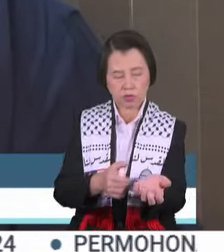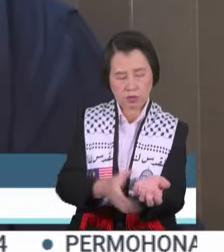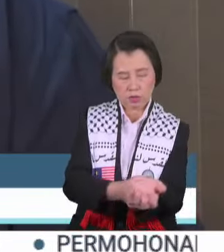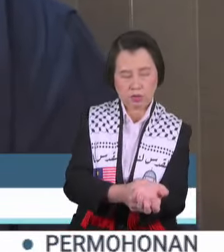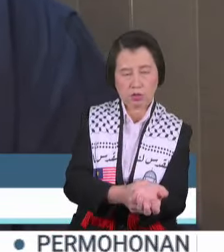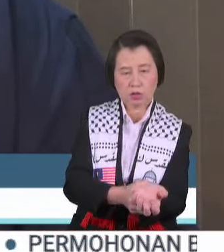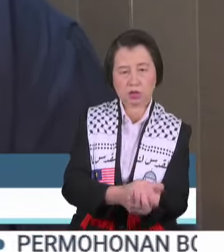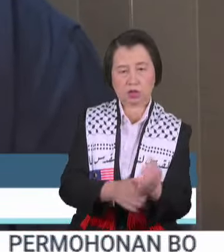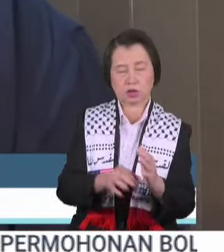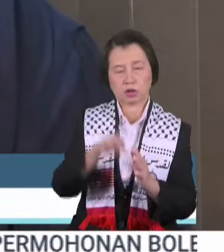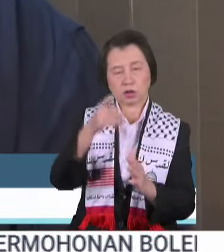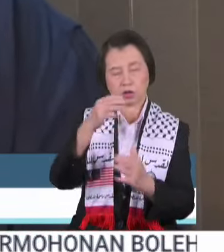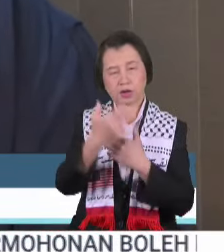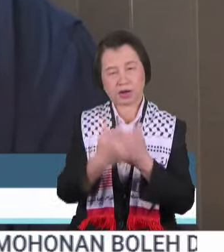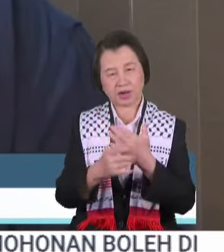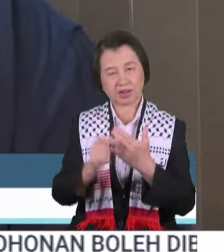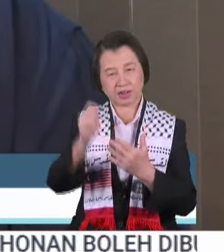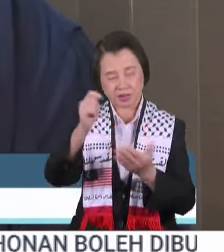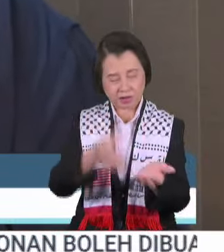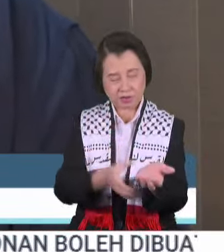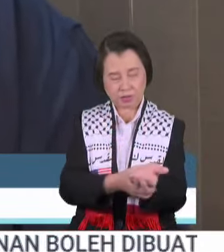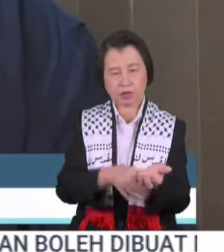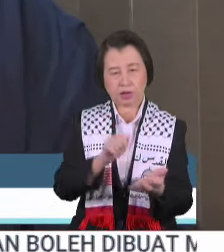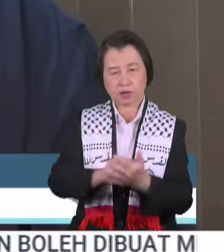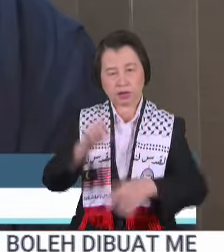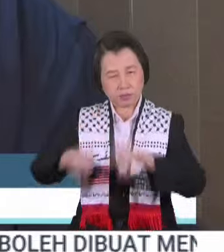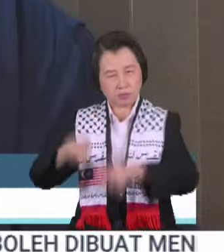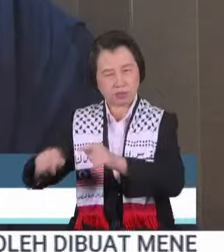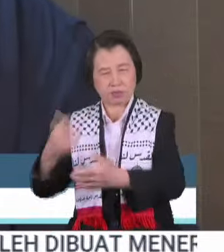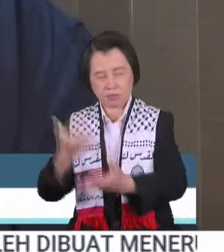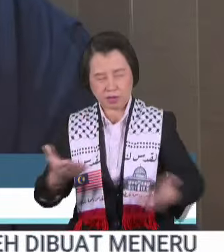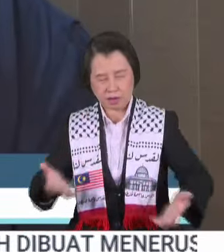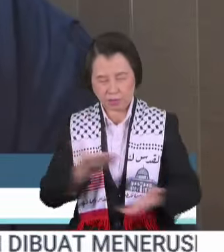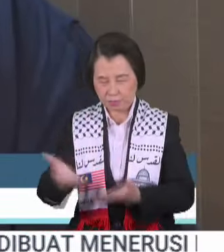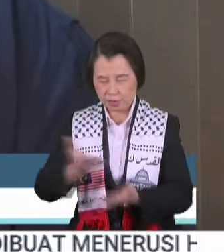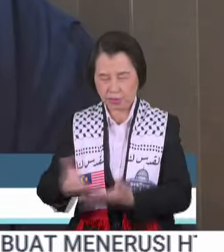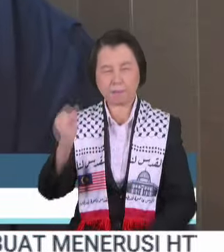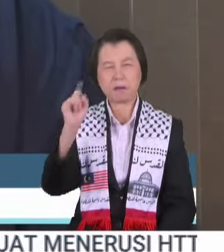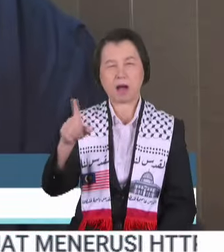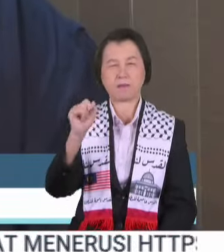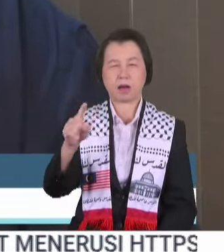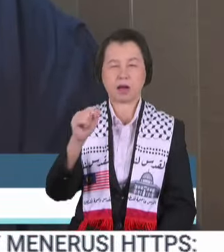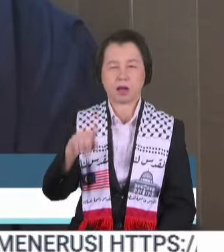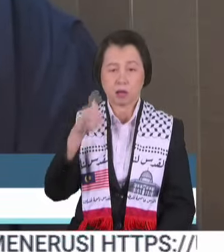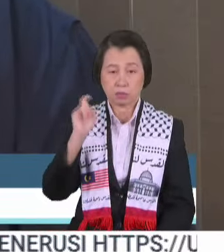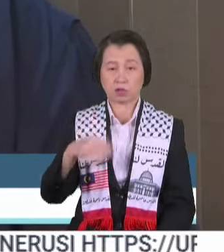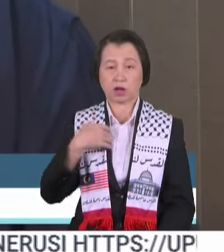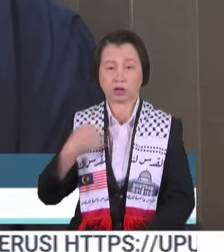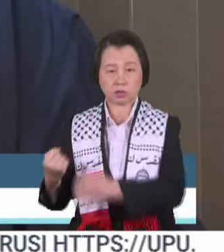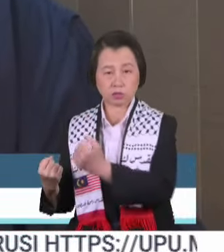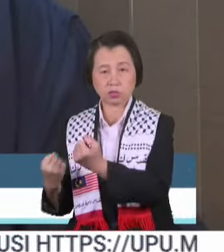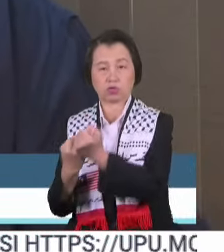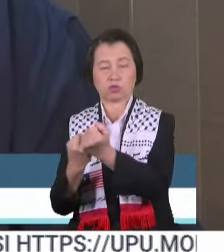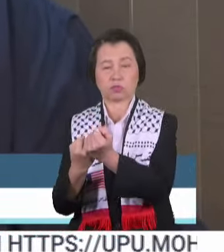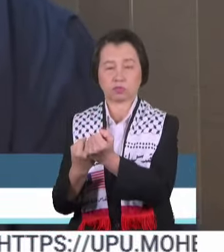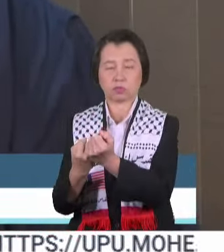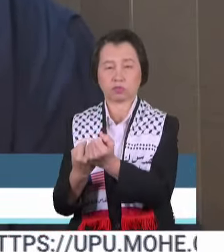darah, katil dan macam-macam lah yang tak mampu beli ataupun dia perlukan sokongan